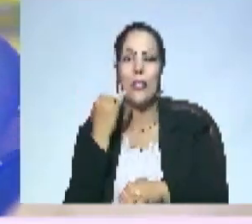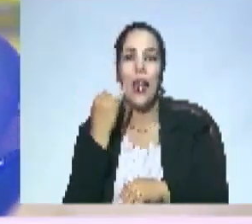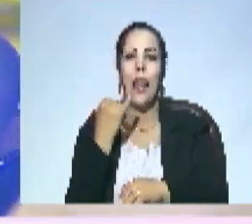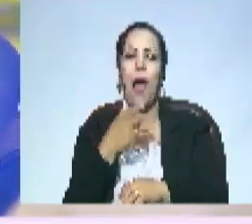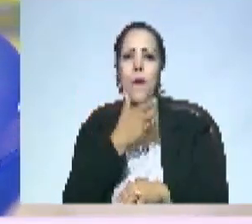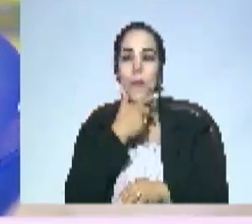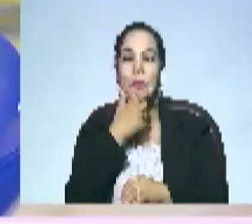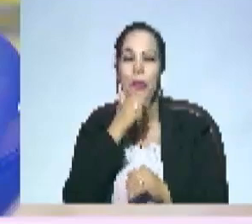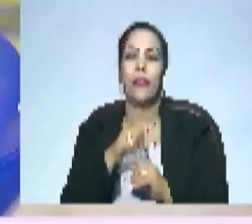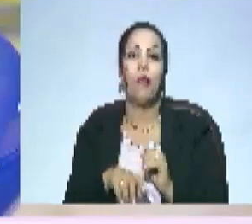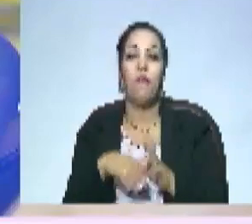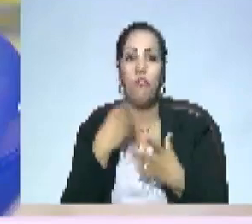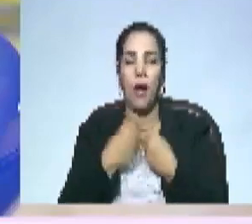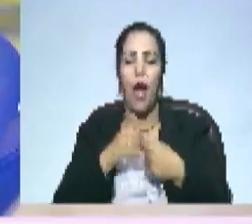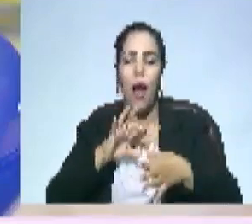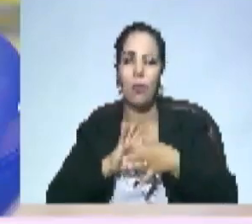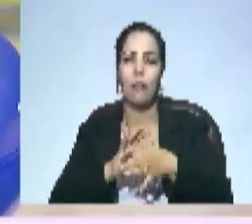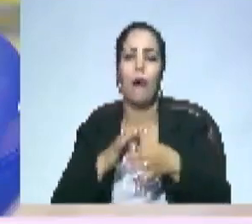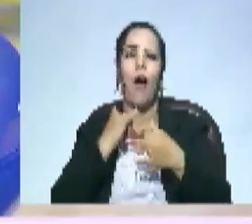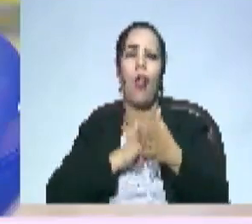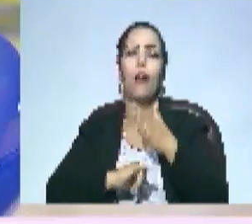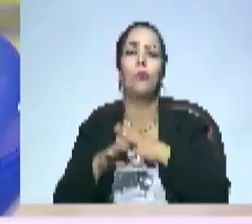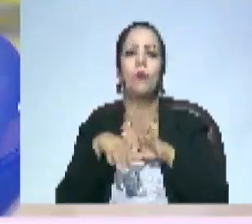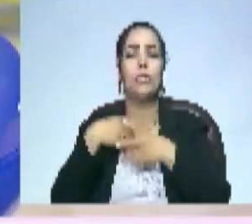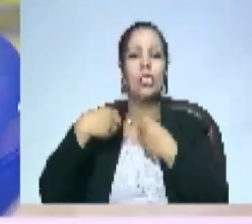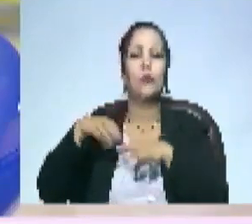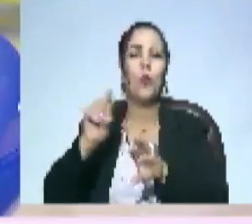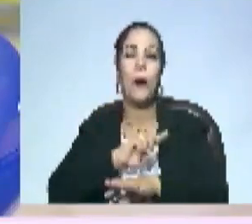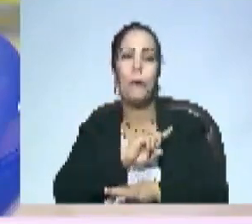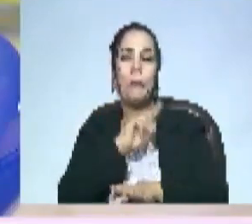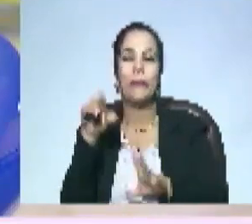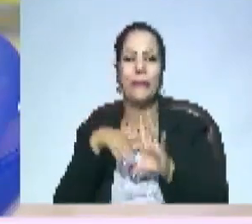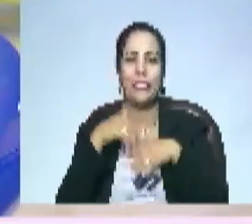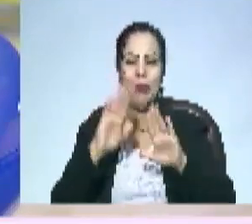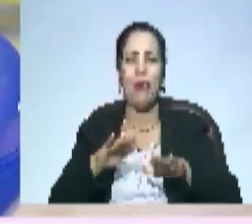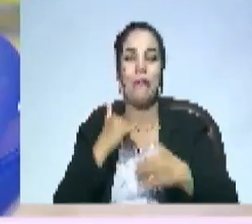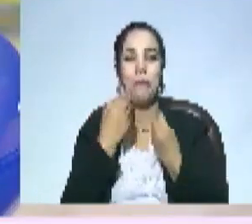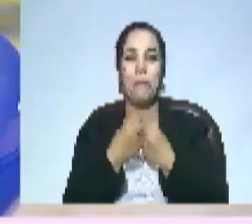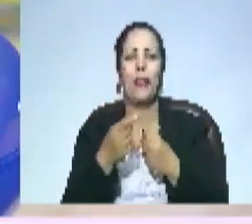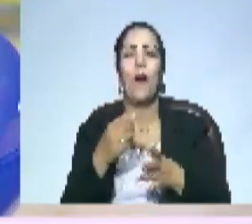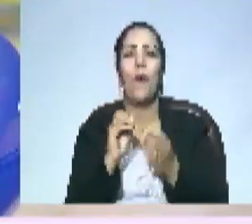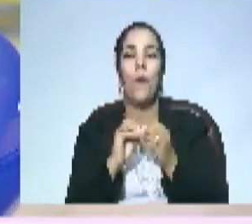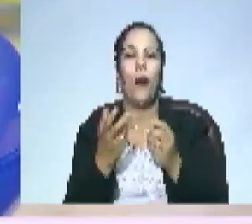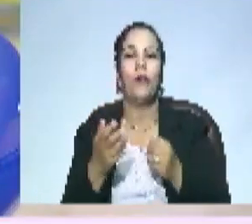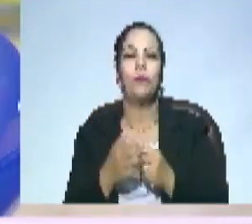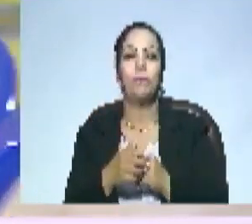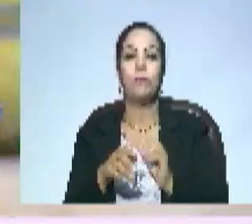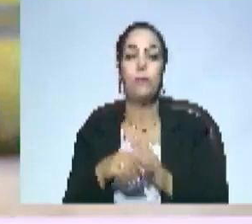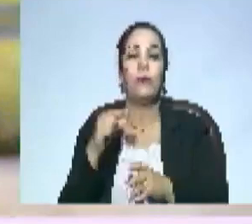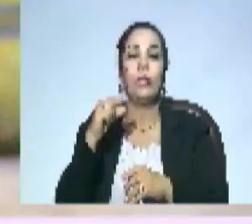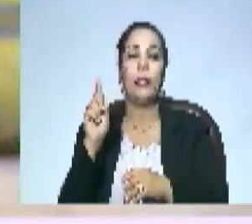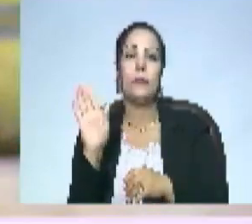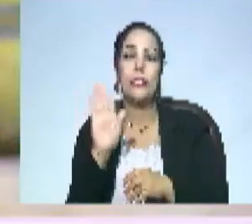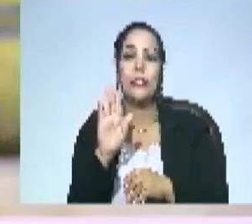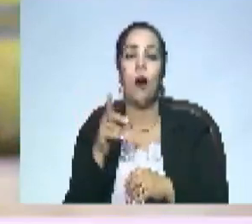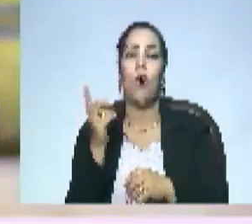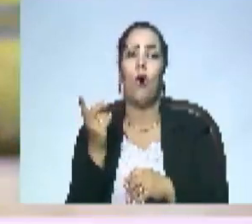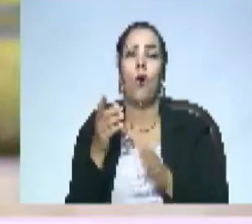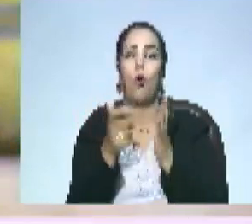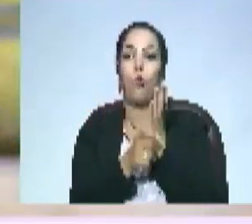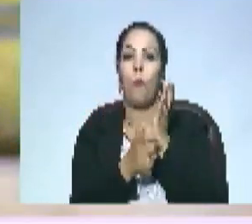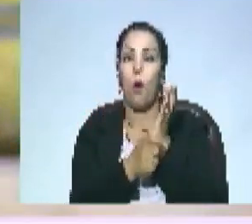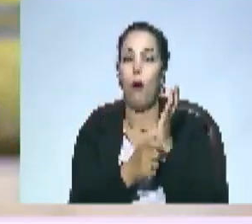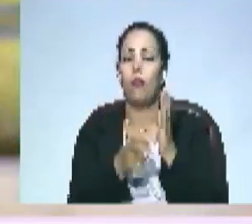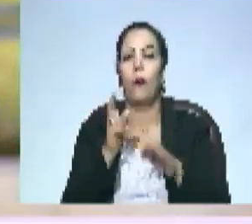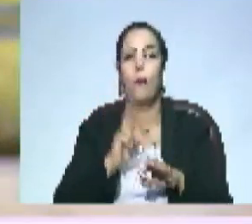حاجات دايما شبكه معايا كده و ما بتمشيش من عندي اللي هي دبس الرمان وعسل النحل